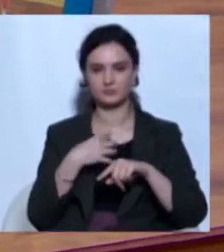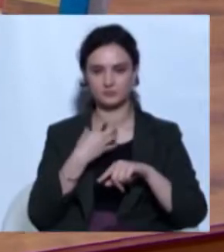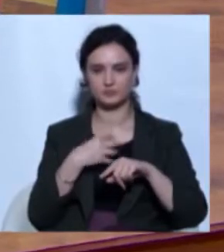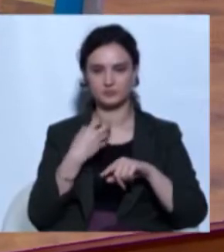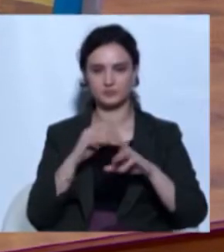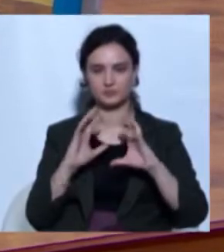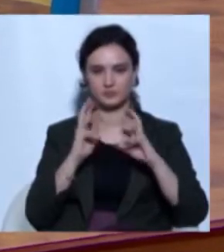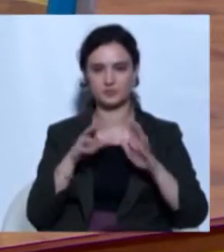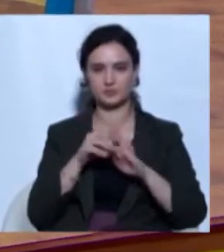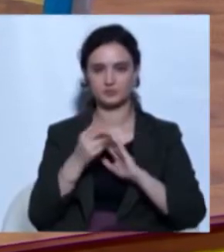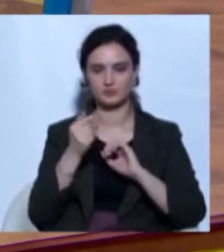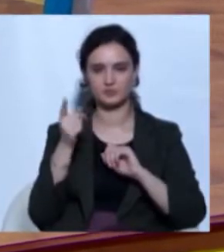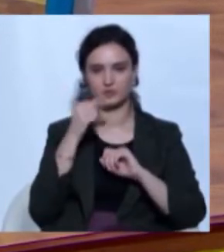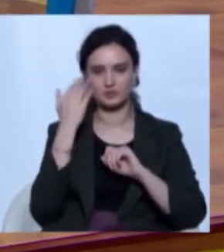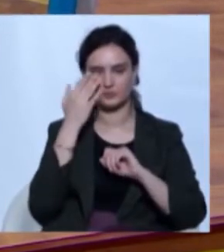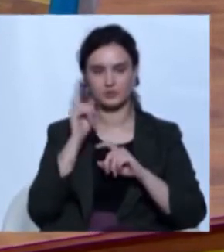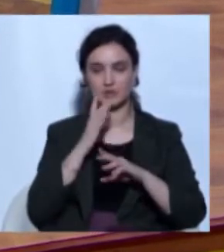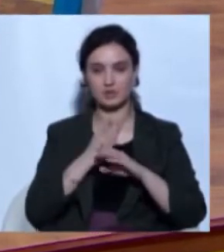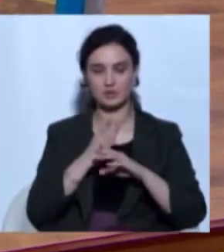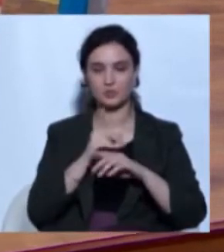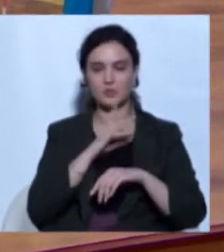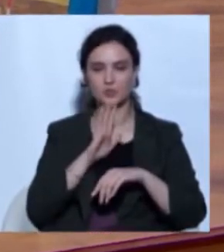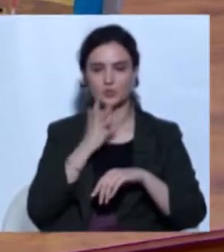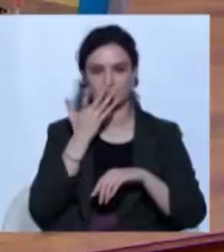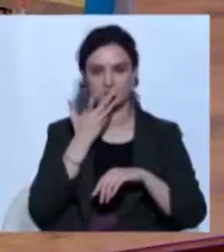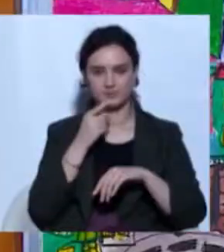მნიშვნელოვანია სამყაროში. ხო წარმოიდგინეთ, რა არ იყოს ფერი.